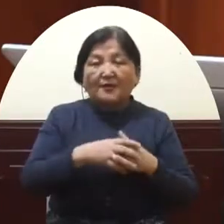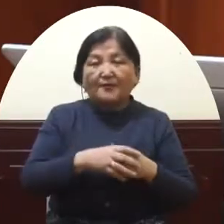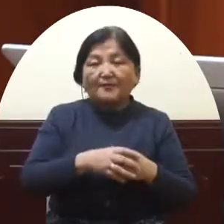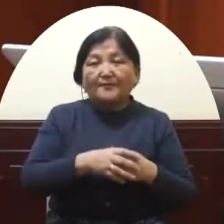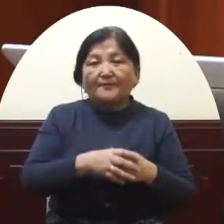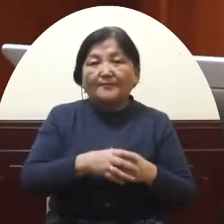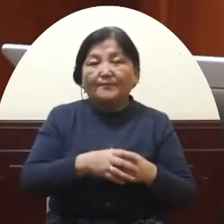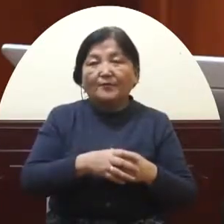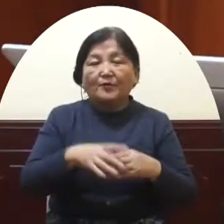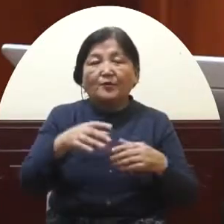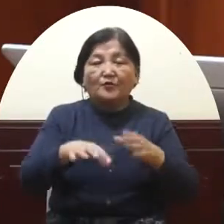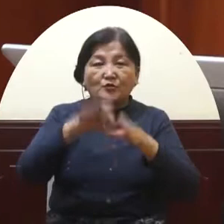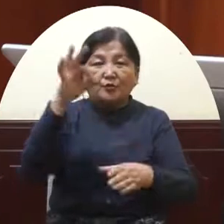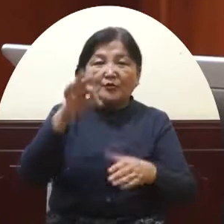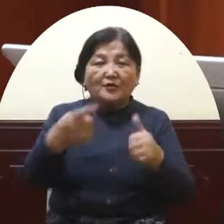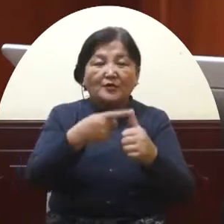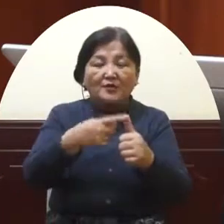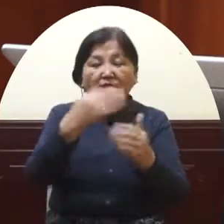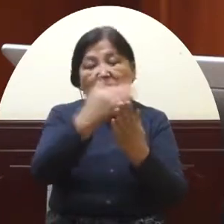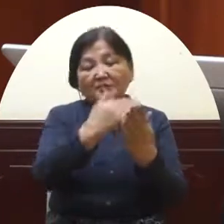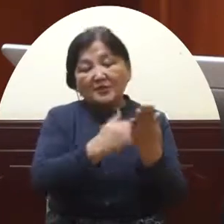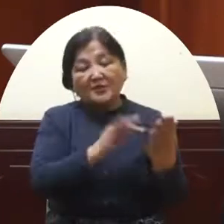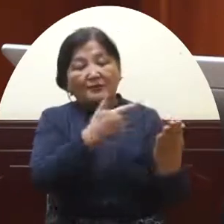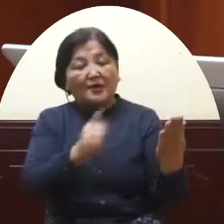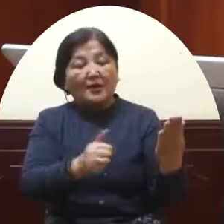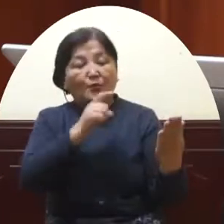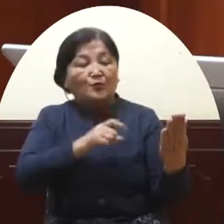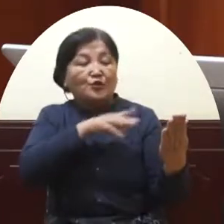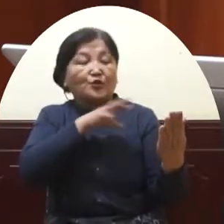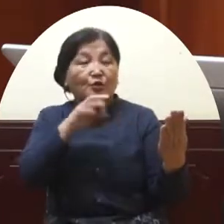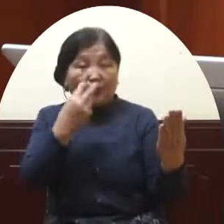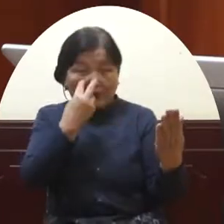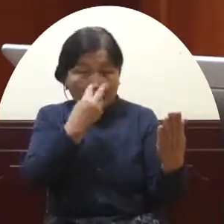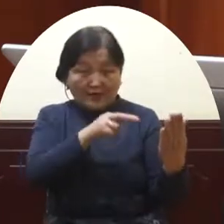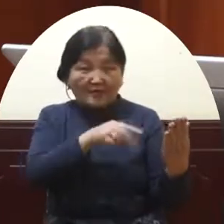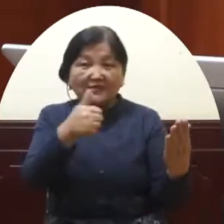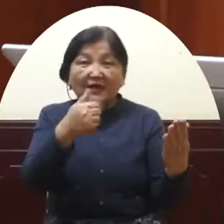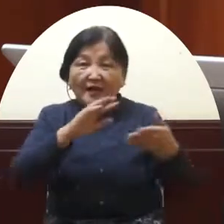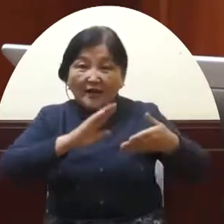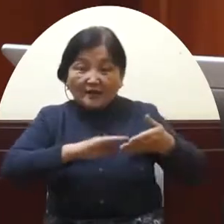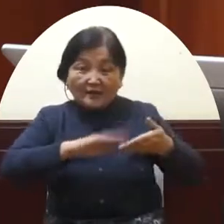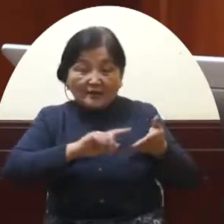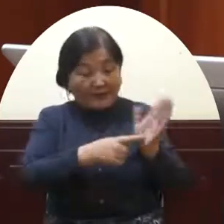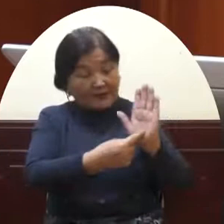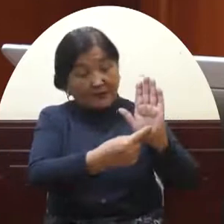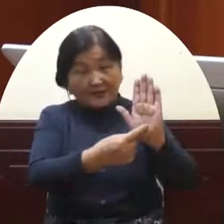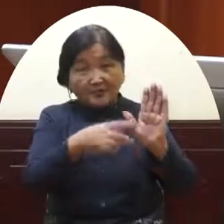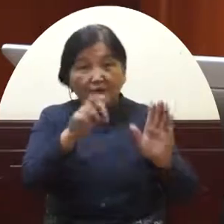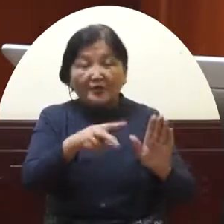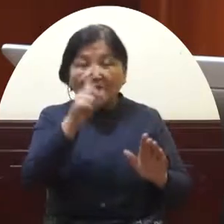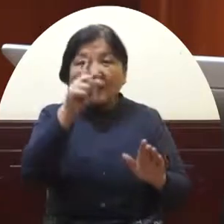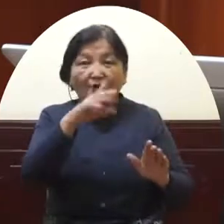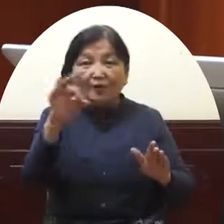тоо сонгуулийн нэрсийн жагсаалтанд бичигдсэн тоо. Одоо ингээд таад нар ажигласан бол нэг ийм тоо зүйл харагдаж